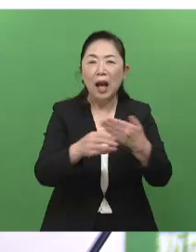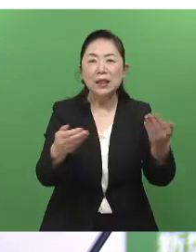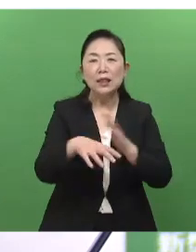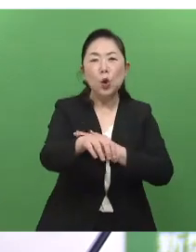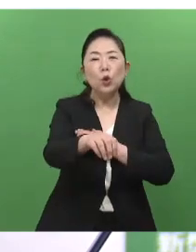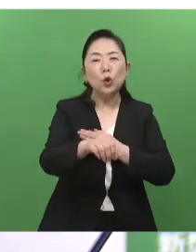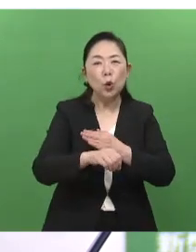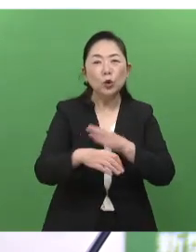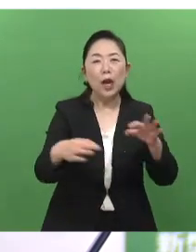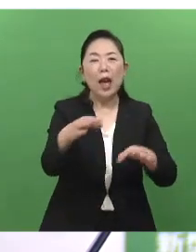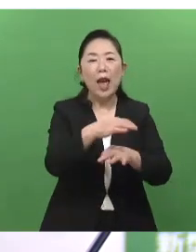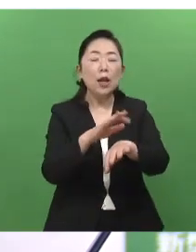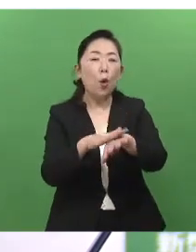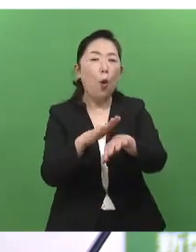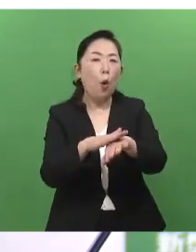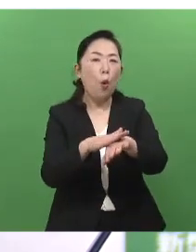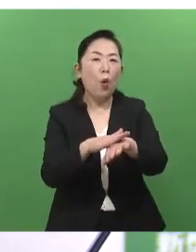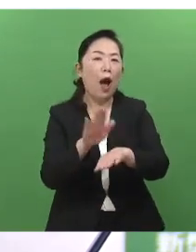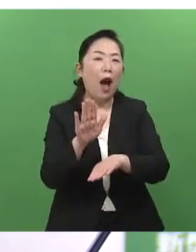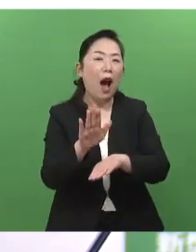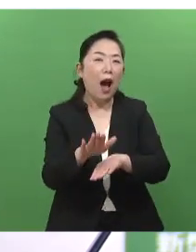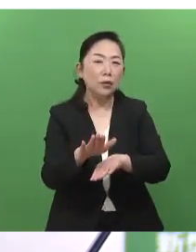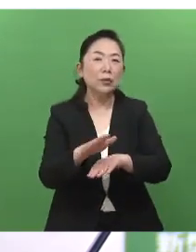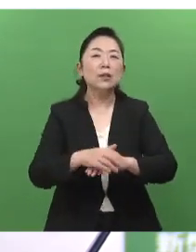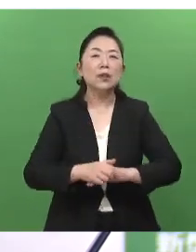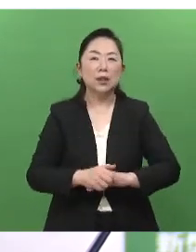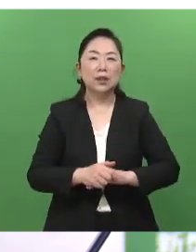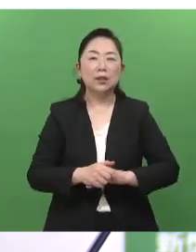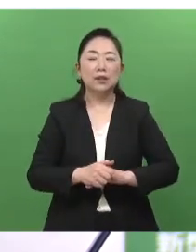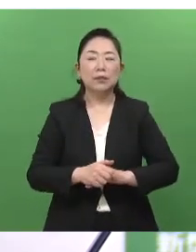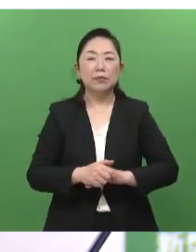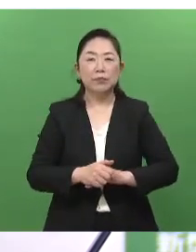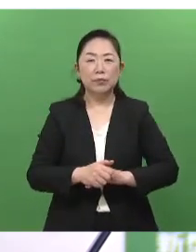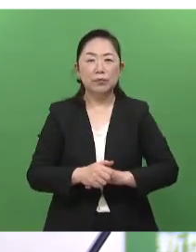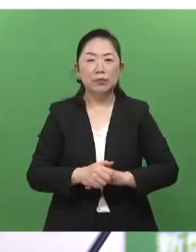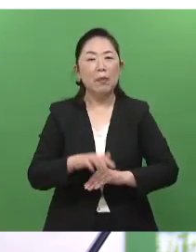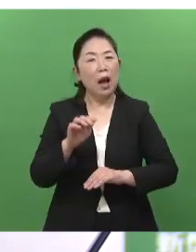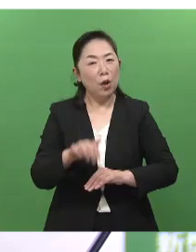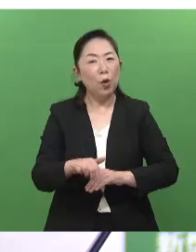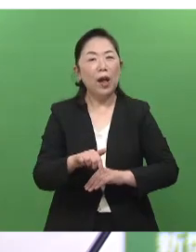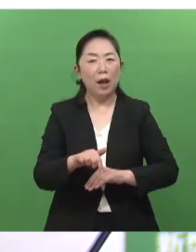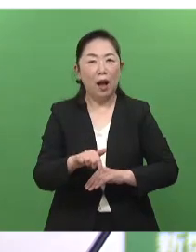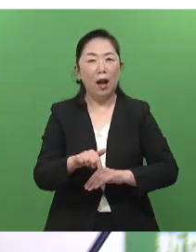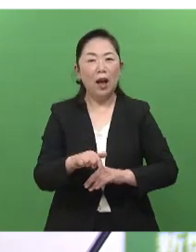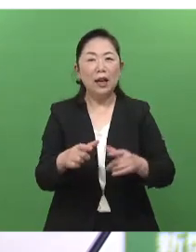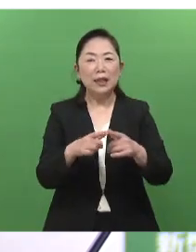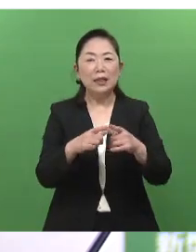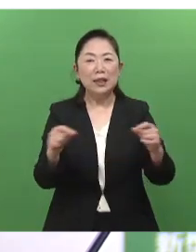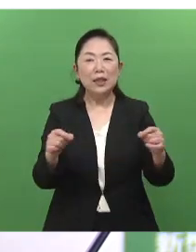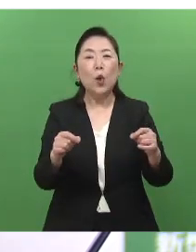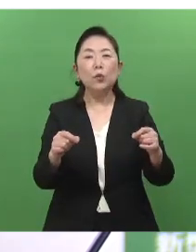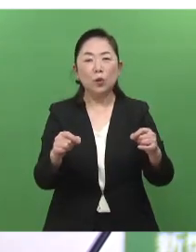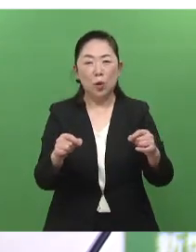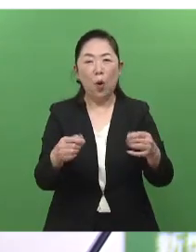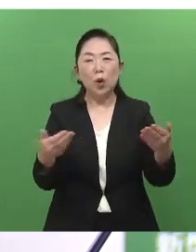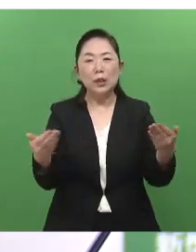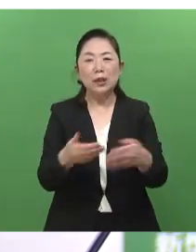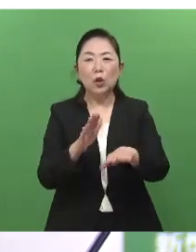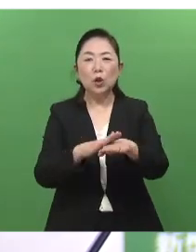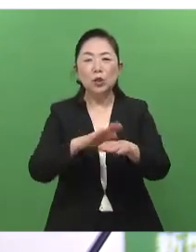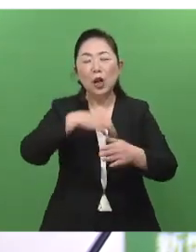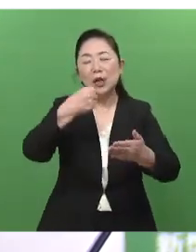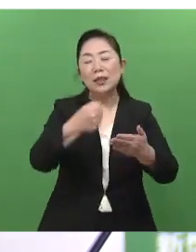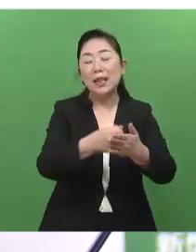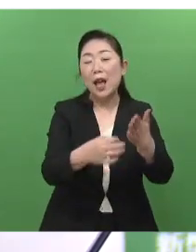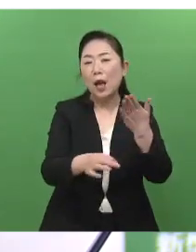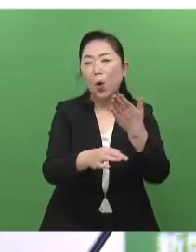の、ビジネスの、これまでの、なんていうでしょうか、成功例だと思い